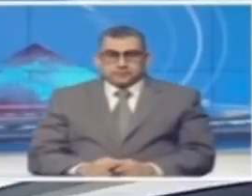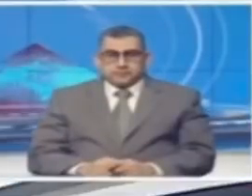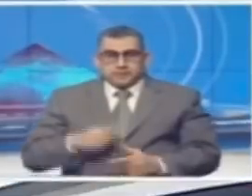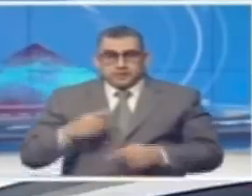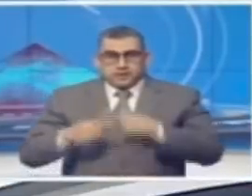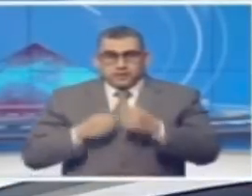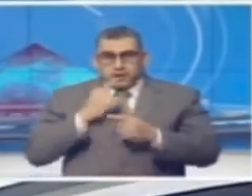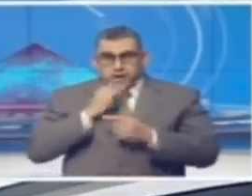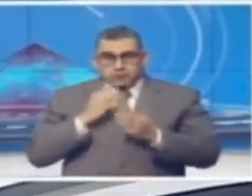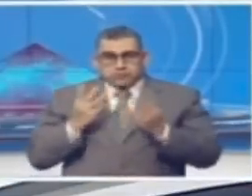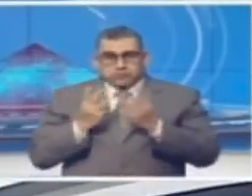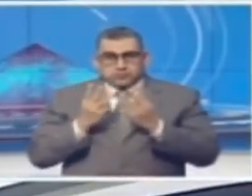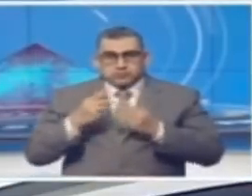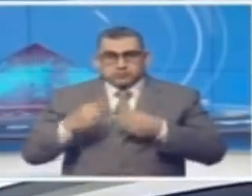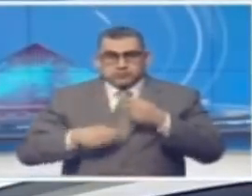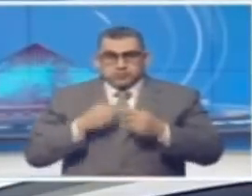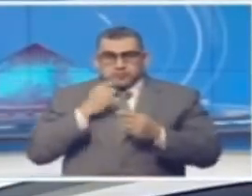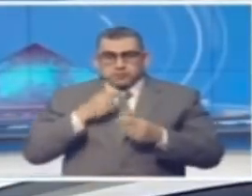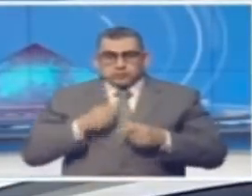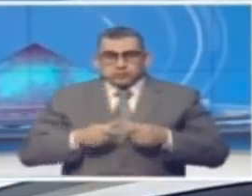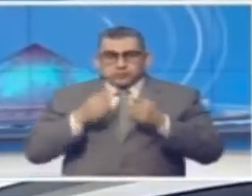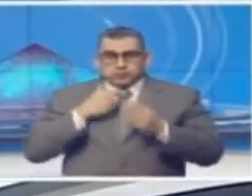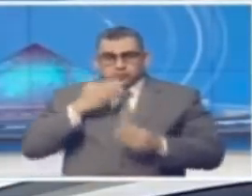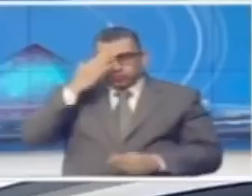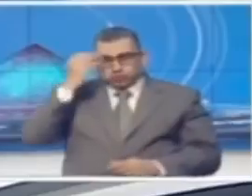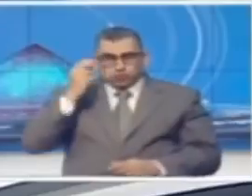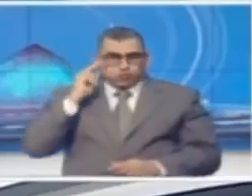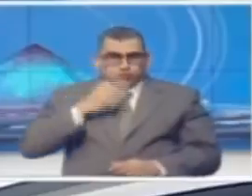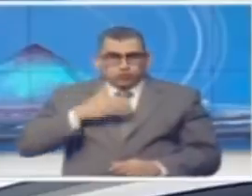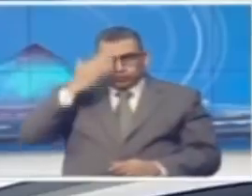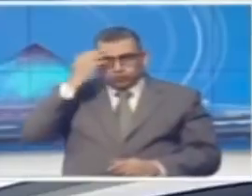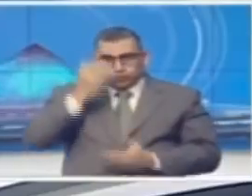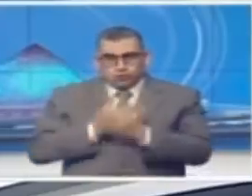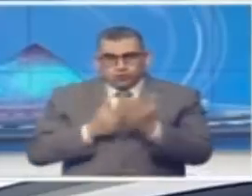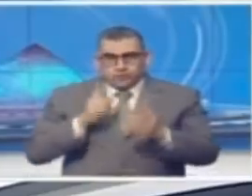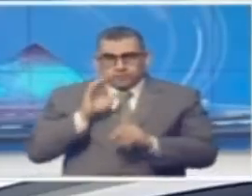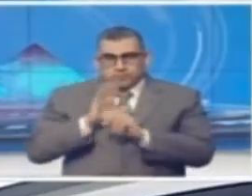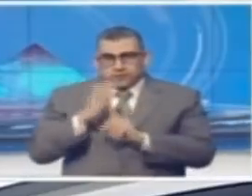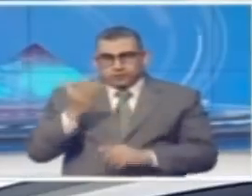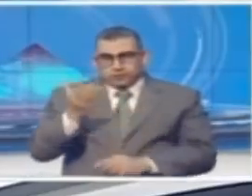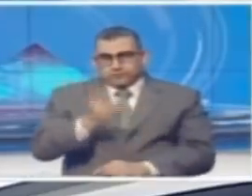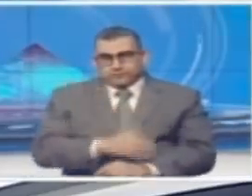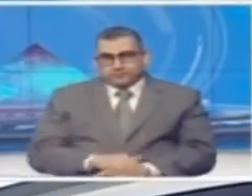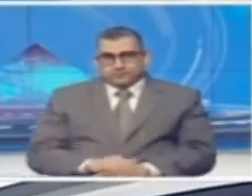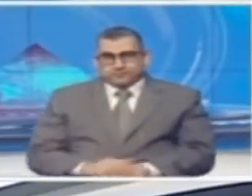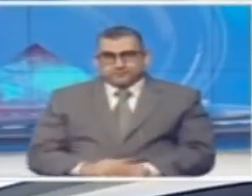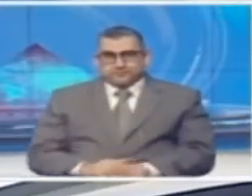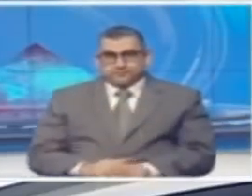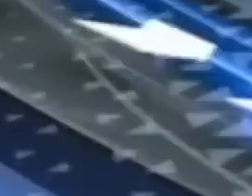ودائما يمكنكم متابعتنا عبر مسبيرو.إيجي. شكرا لمتابعتكم وإلى اللقاء. إلى اللقاء.